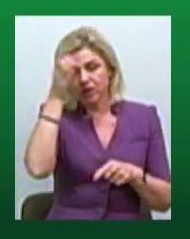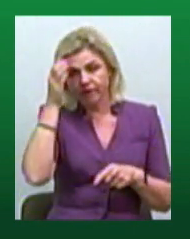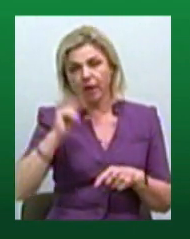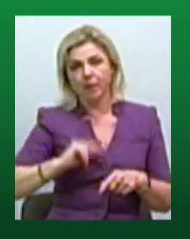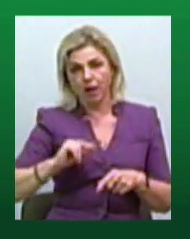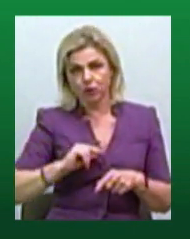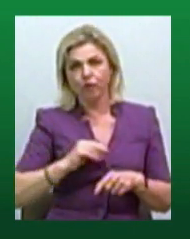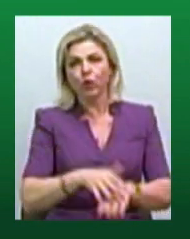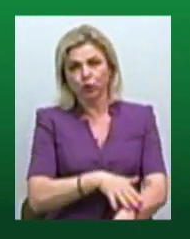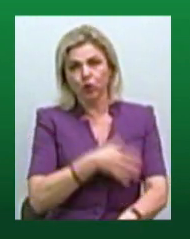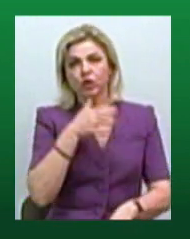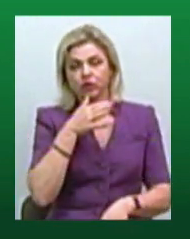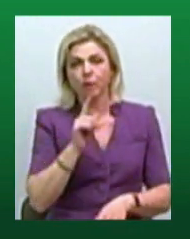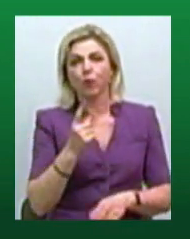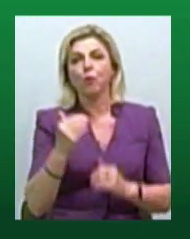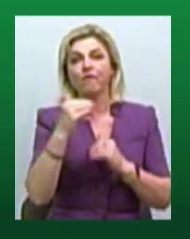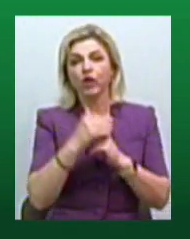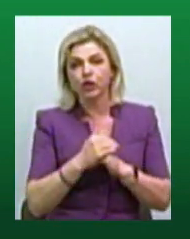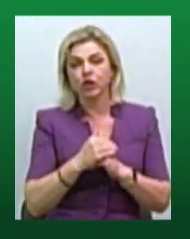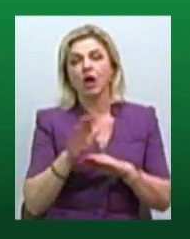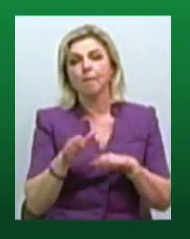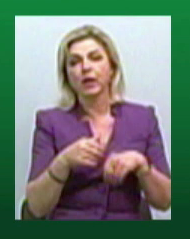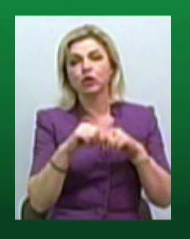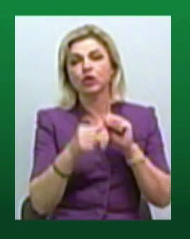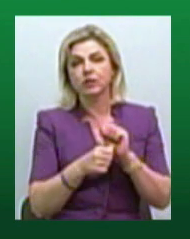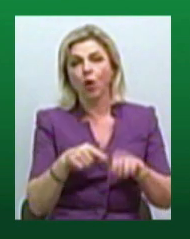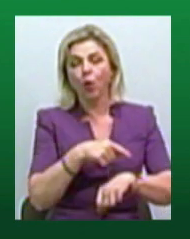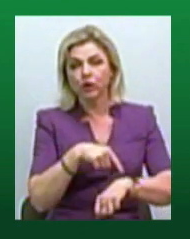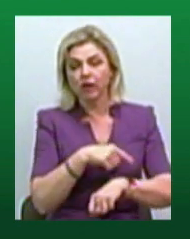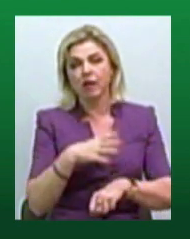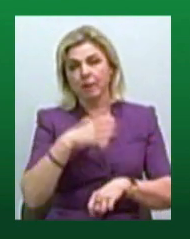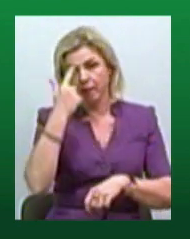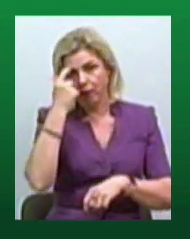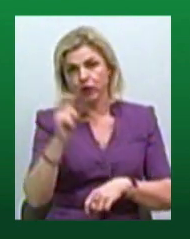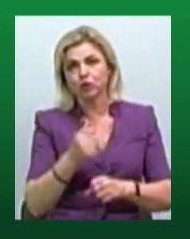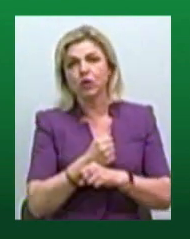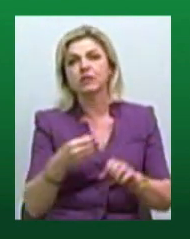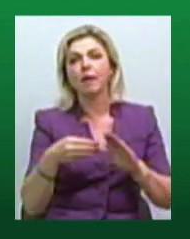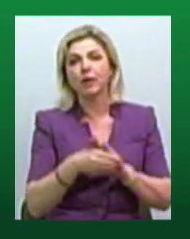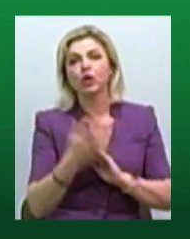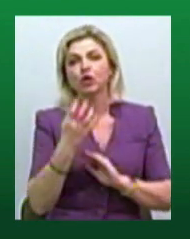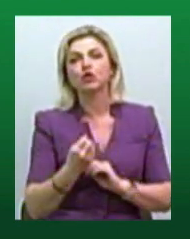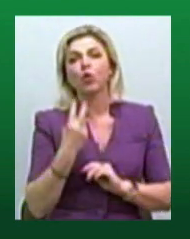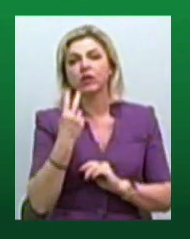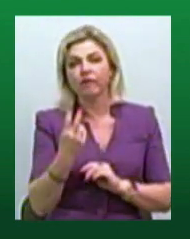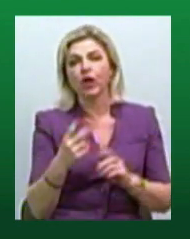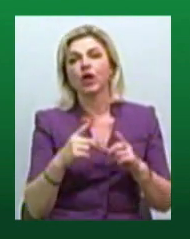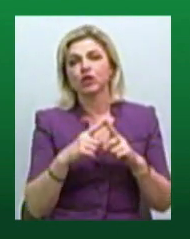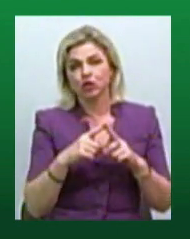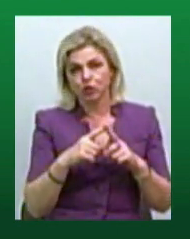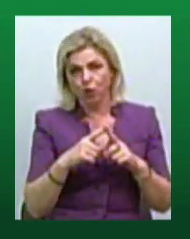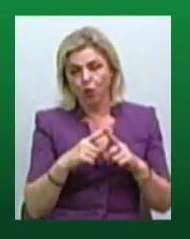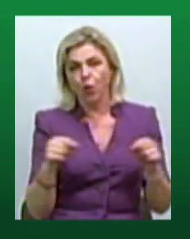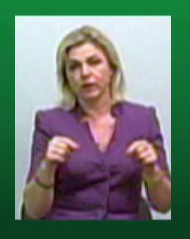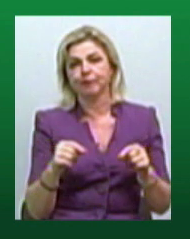таки тривалий час, тому що на вечір після 16 години було повідомлення, що замінувало 6 закладів загальної середньої освіти.